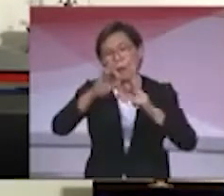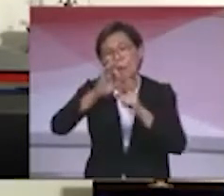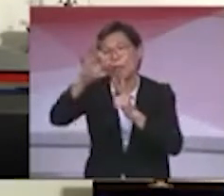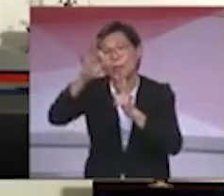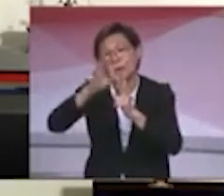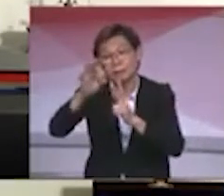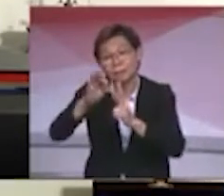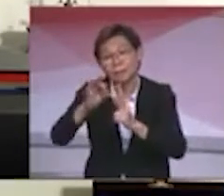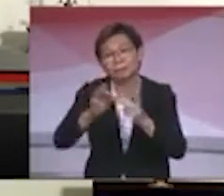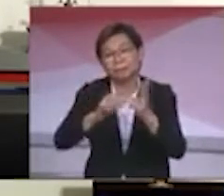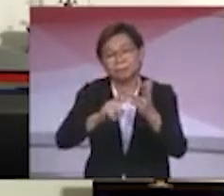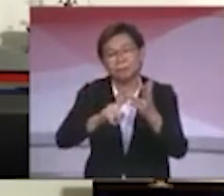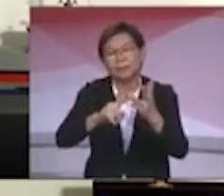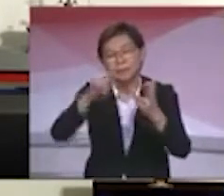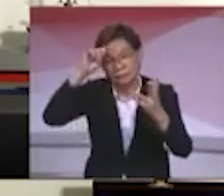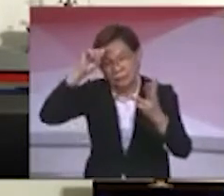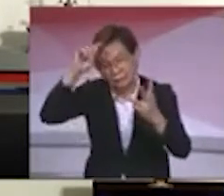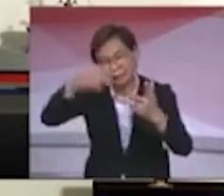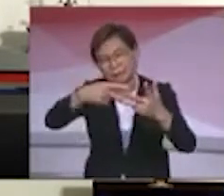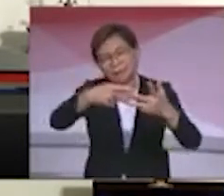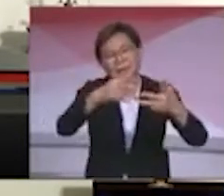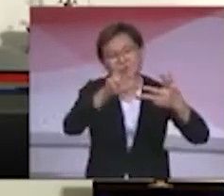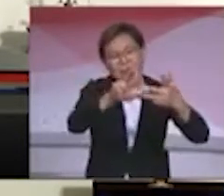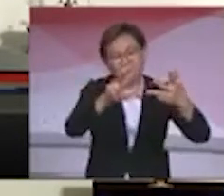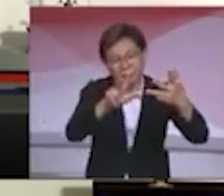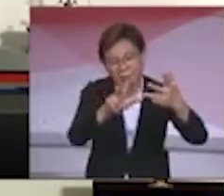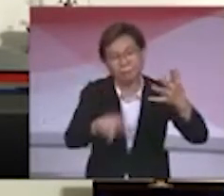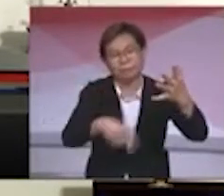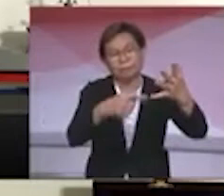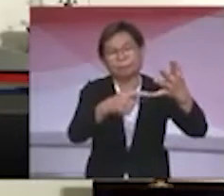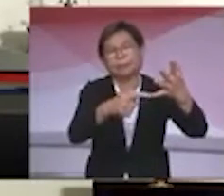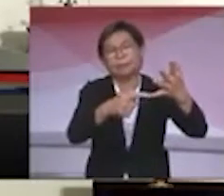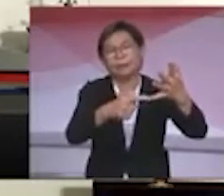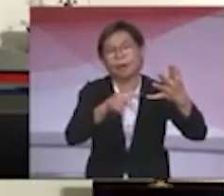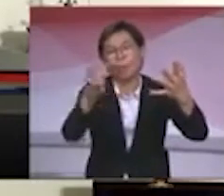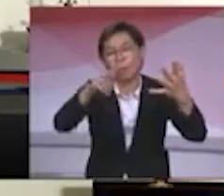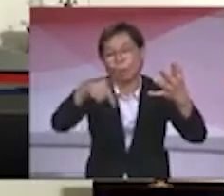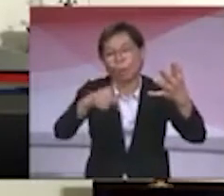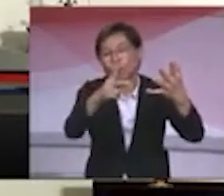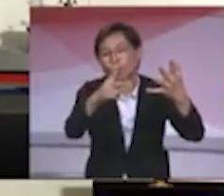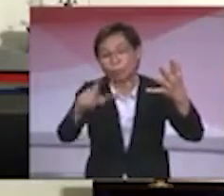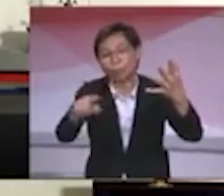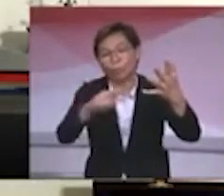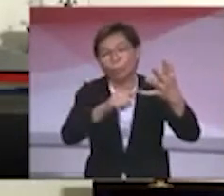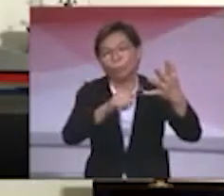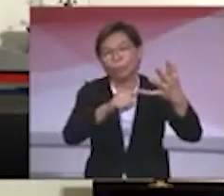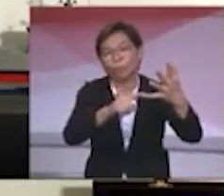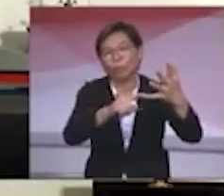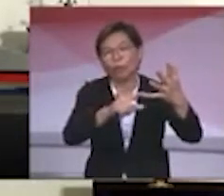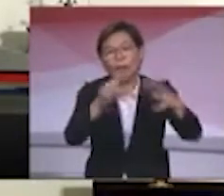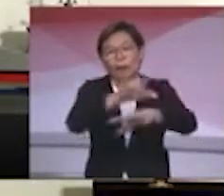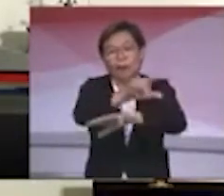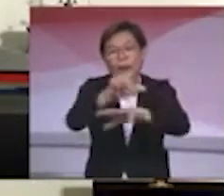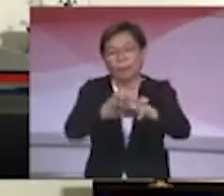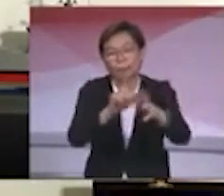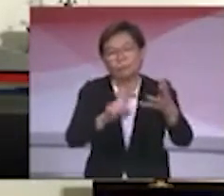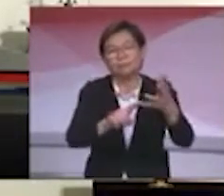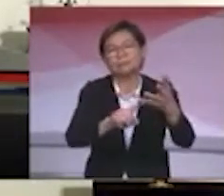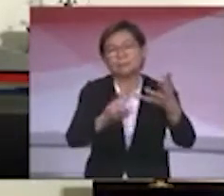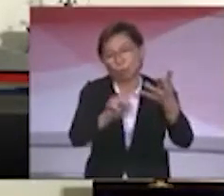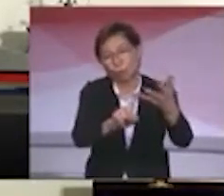Pinang dan Terengganu 3 operasi, manakala wilayah Persekutuan Kuala Lumpur dan Labuan 1